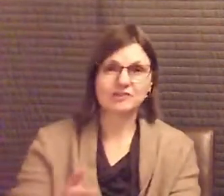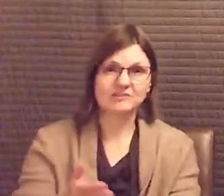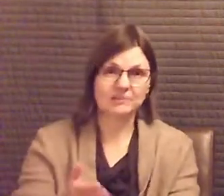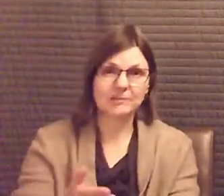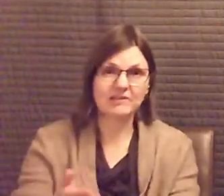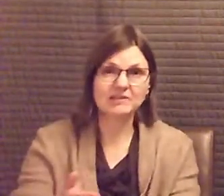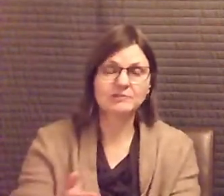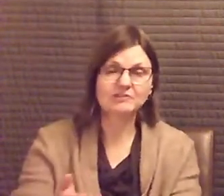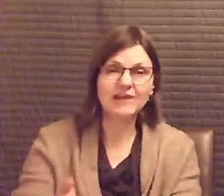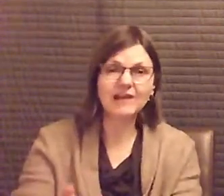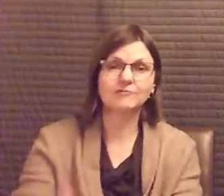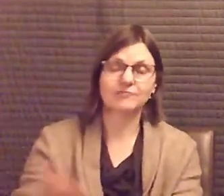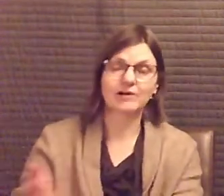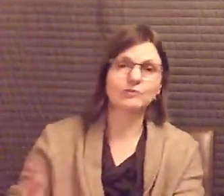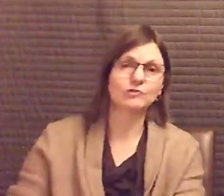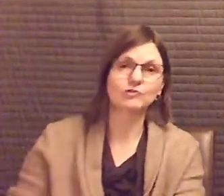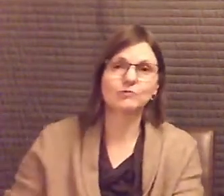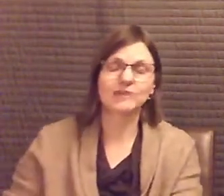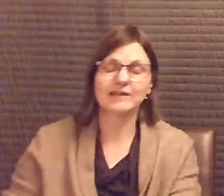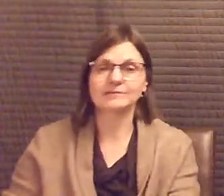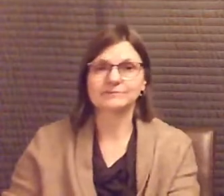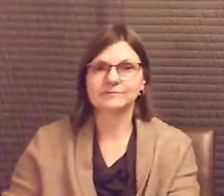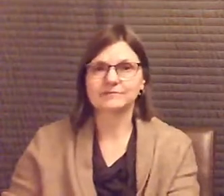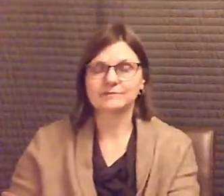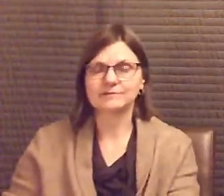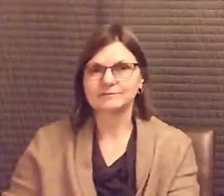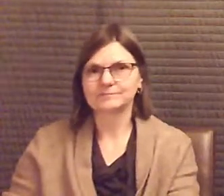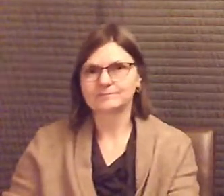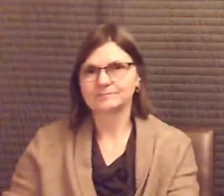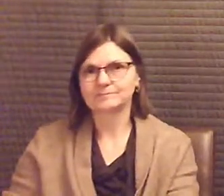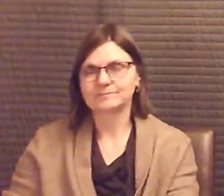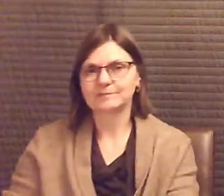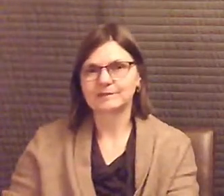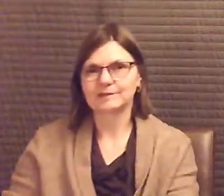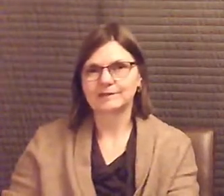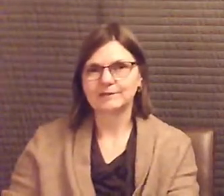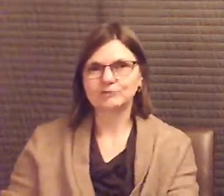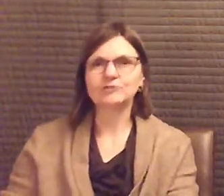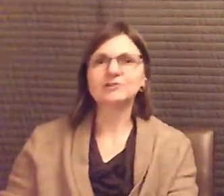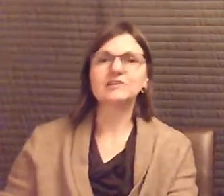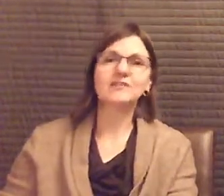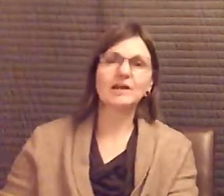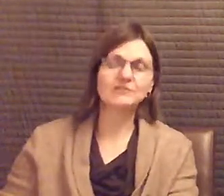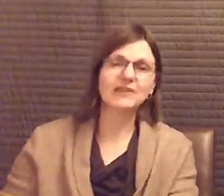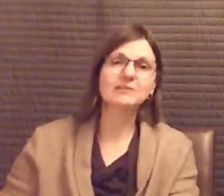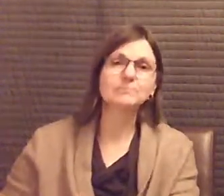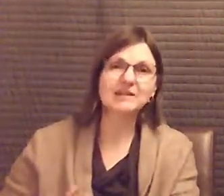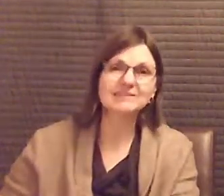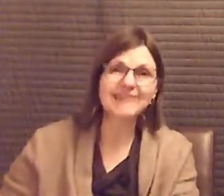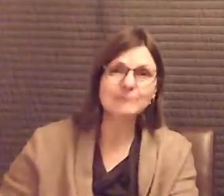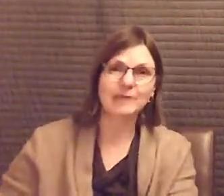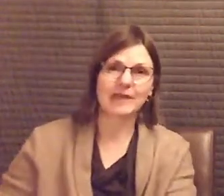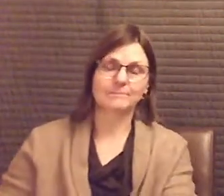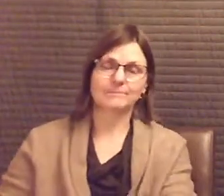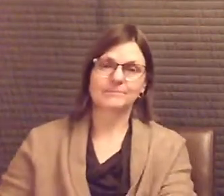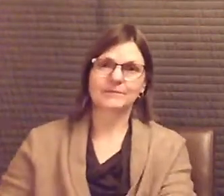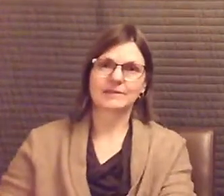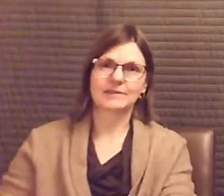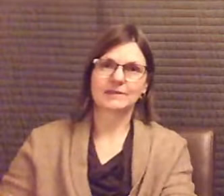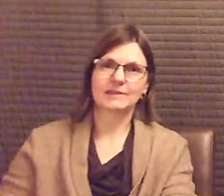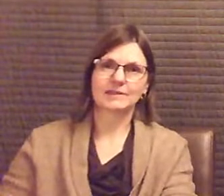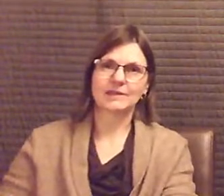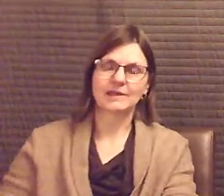hun 5 zoals verbreden 3 vers 12 uit ons hoofd lilly pluk de ze dat we dat in praktijk brengen